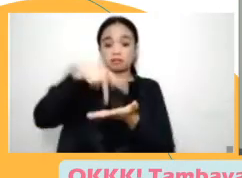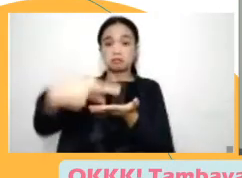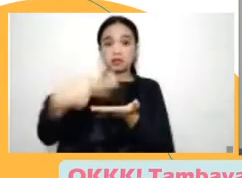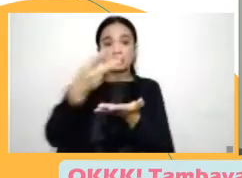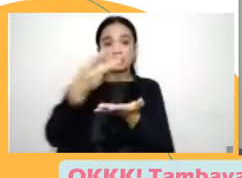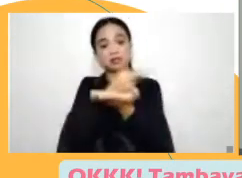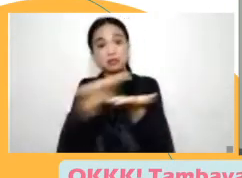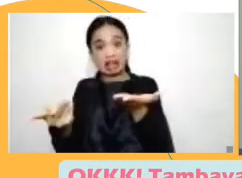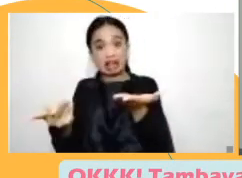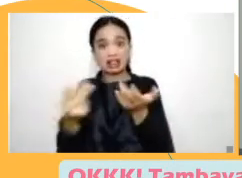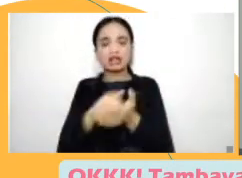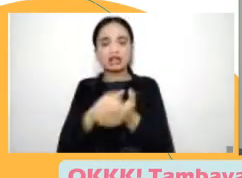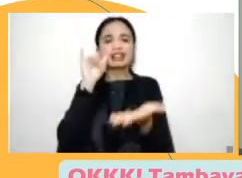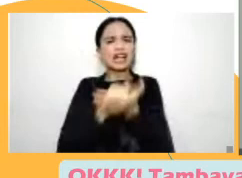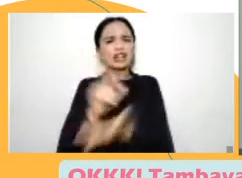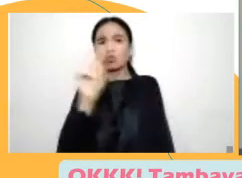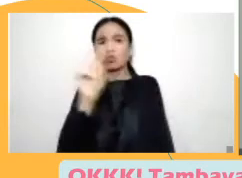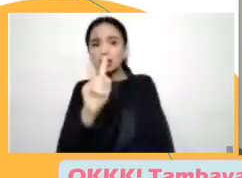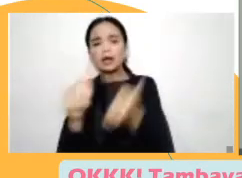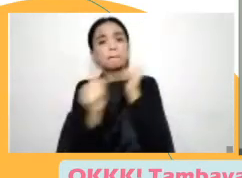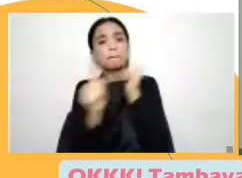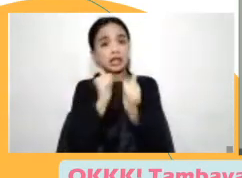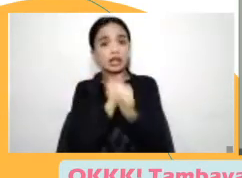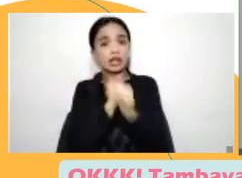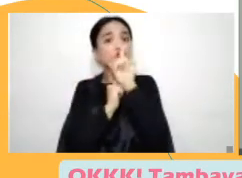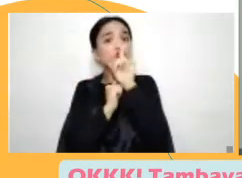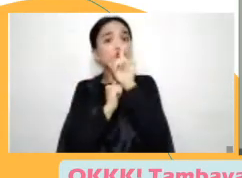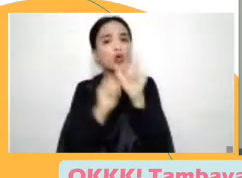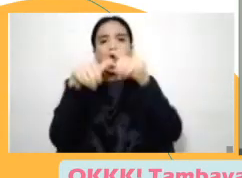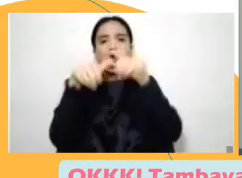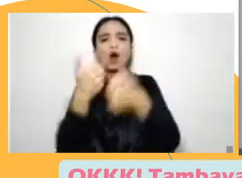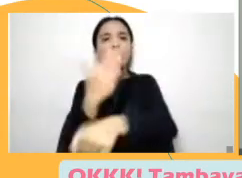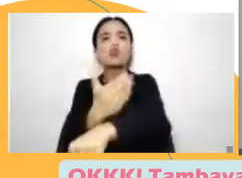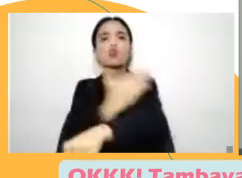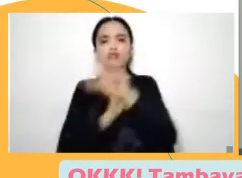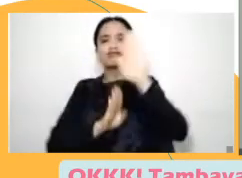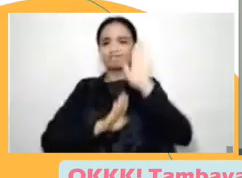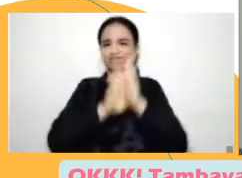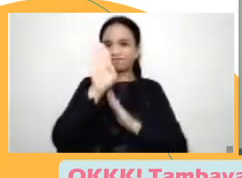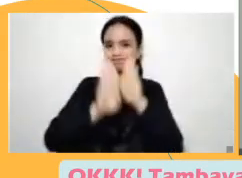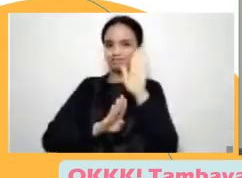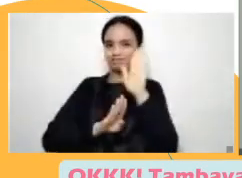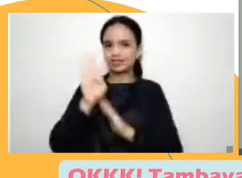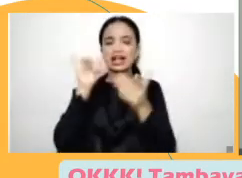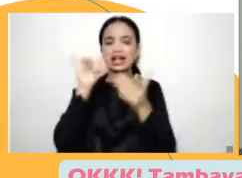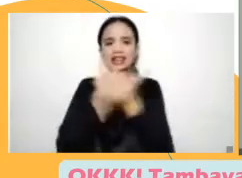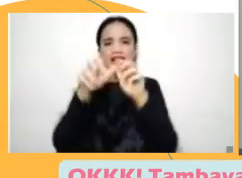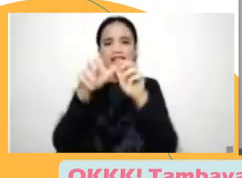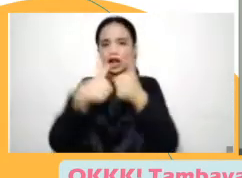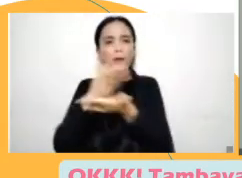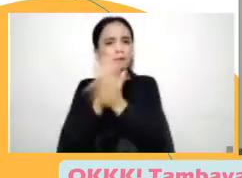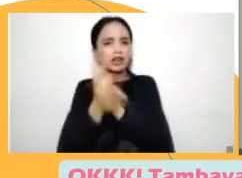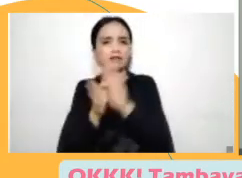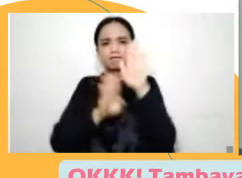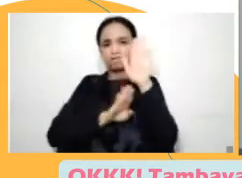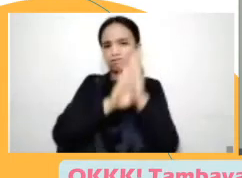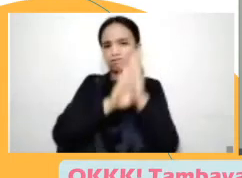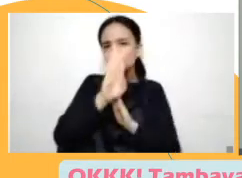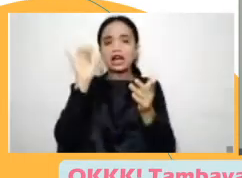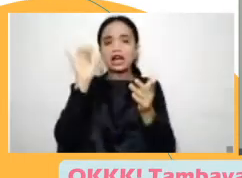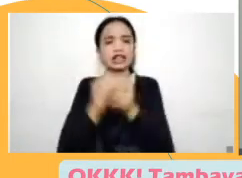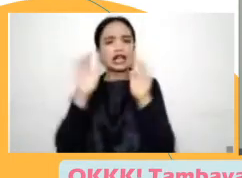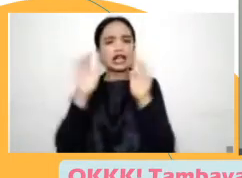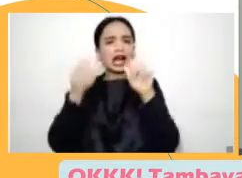doon lang tayo actually nagro-grow. Doon lang tayo yumayabong. Doon lang lumalabas ang